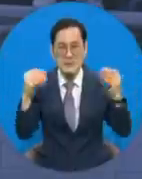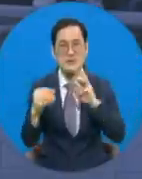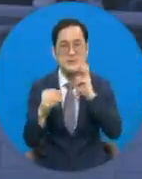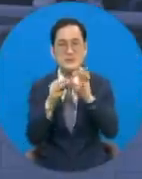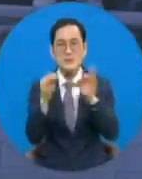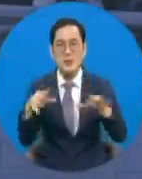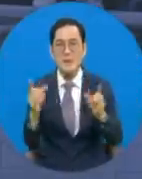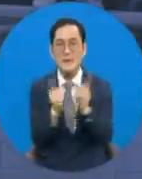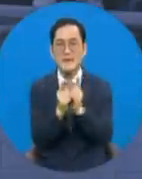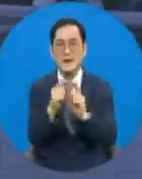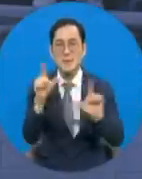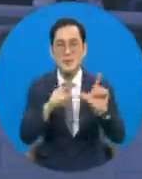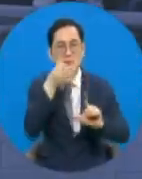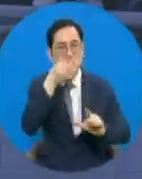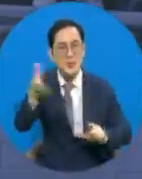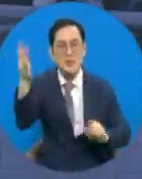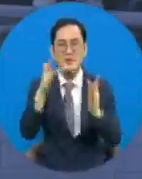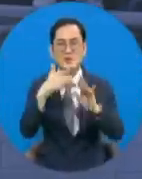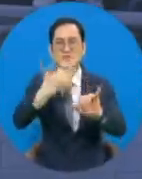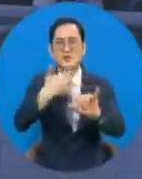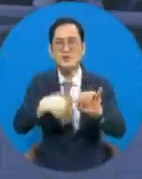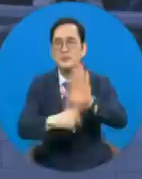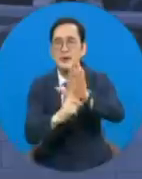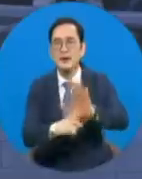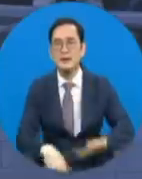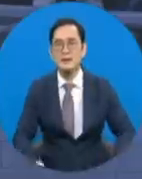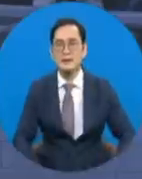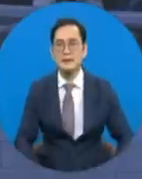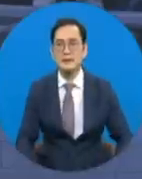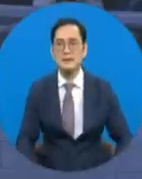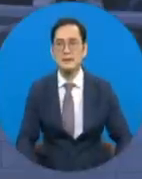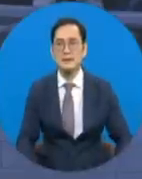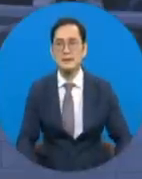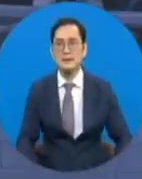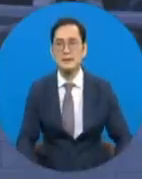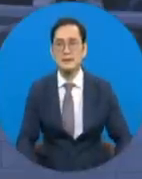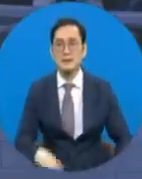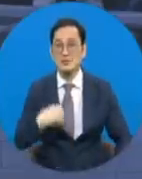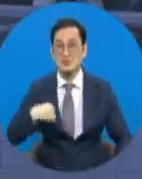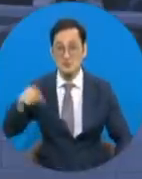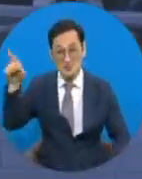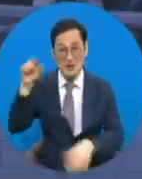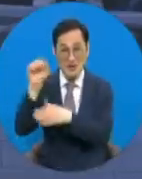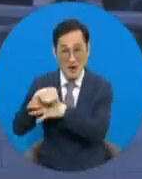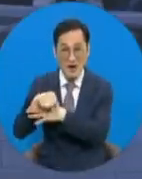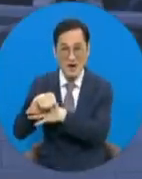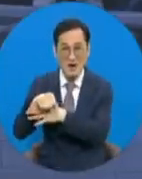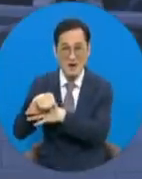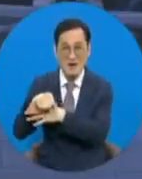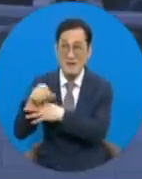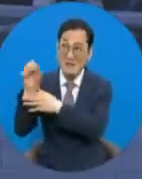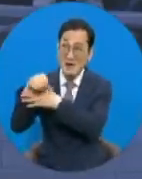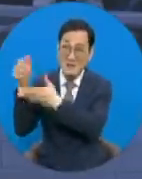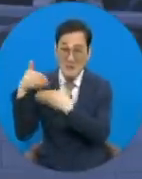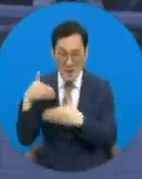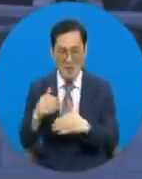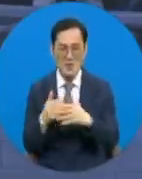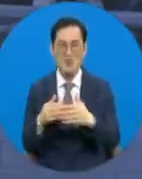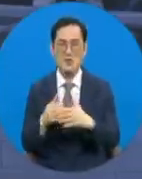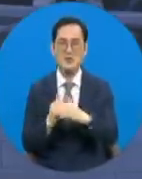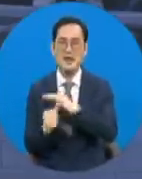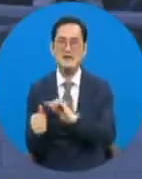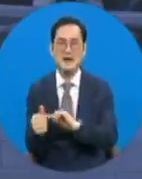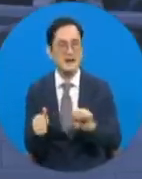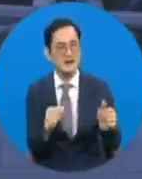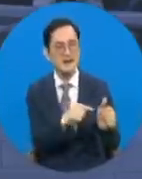이 만남을 생중계를 했습니다. 중국 측도 이거를 용인한 거죠. 주한 이 외국 대사가 국내 정치권